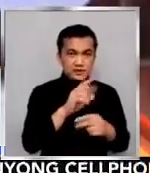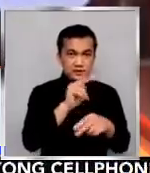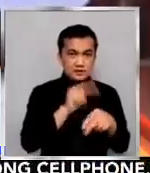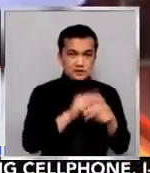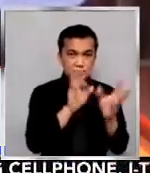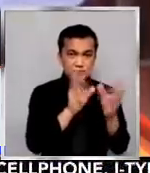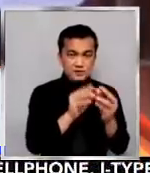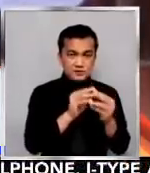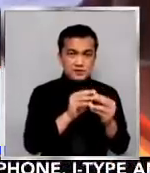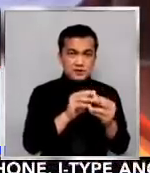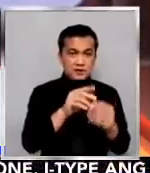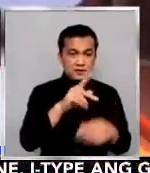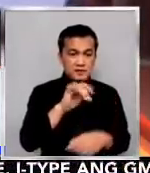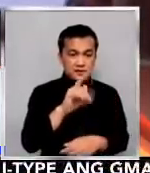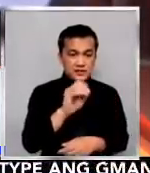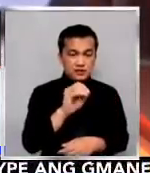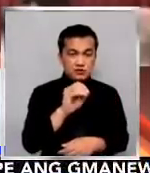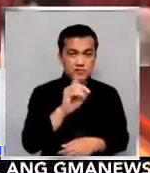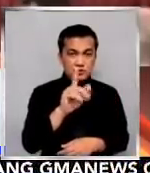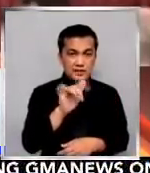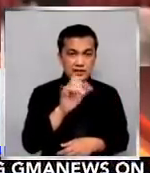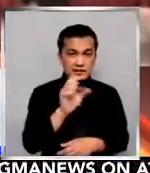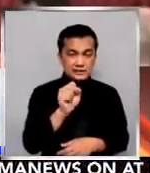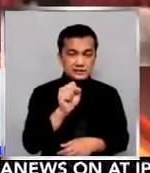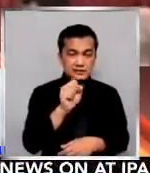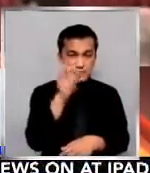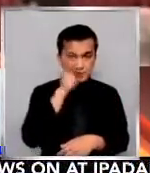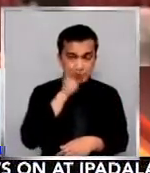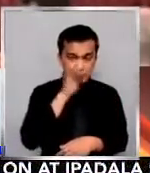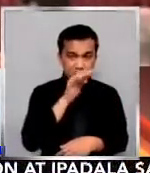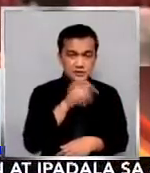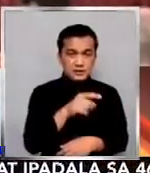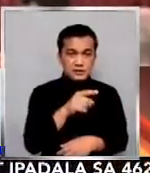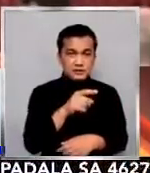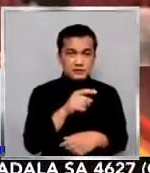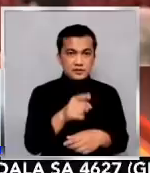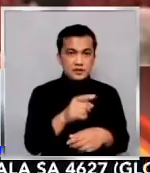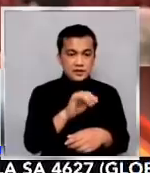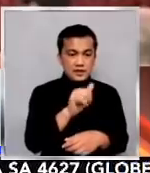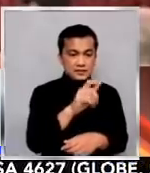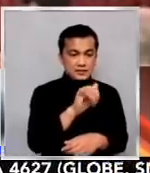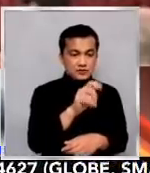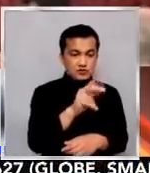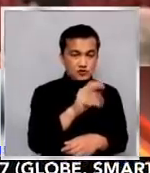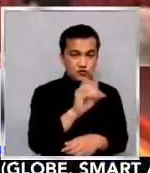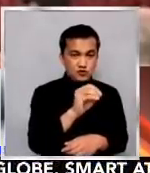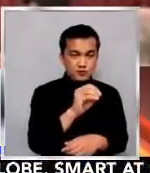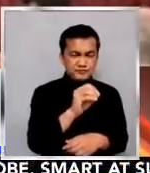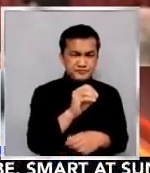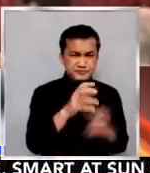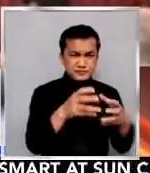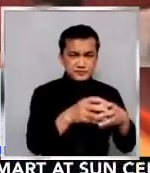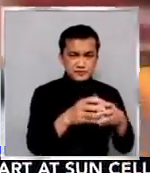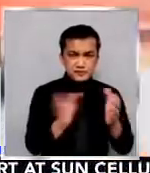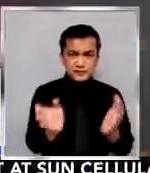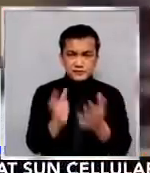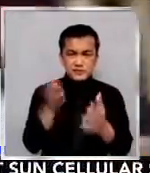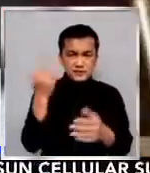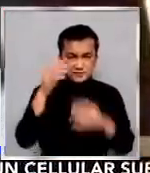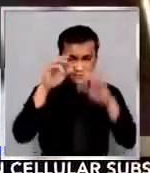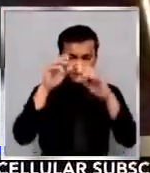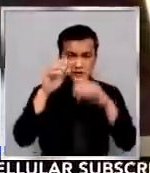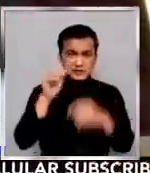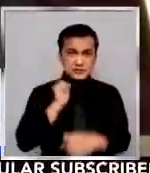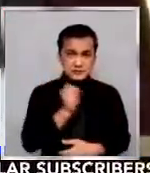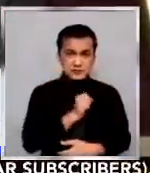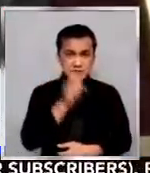Pilipino, the Labor Party of the Philippines at Aasenso Party, hinimok si dating Senador Bongbong Marcos na tumakbong Pangulo. Sa